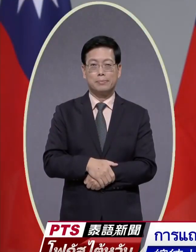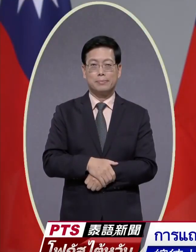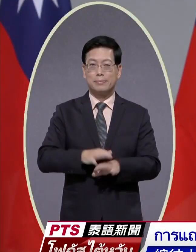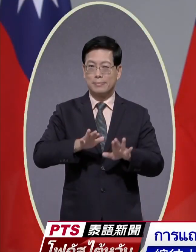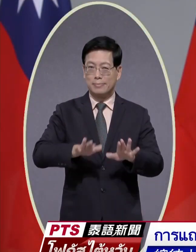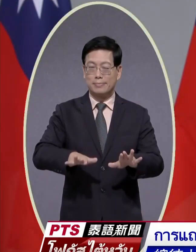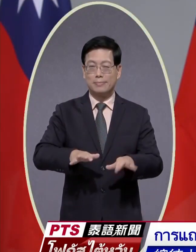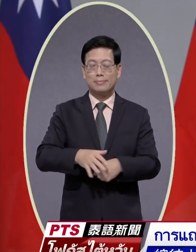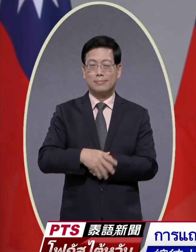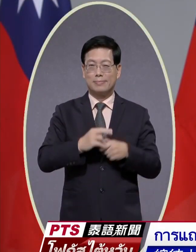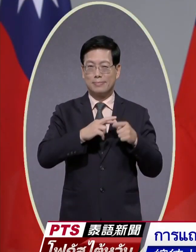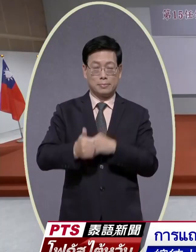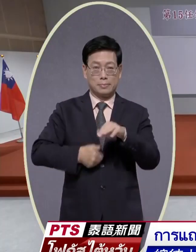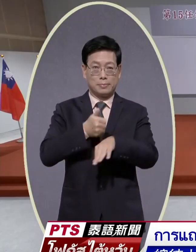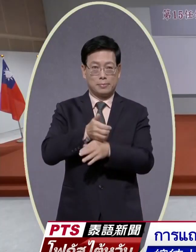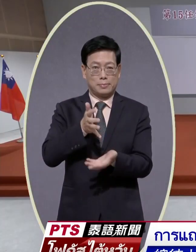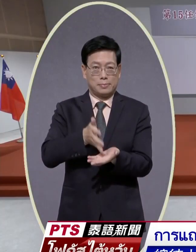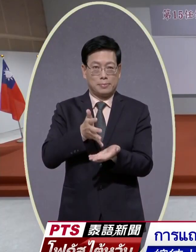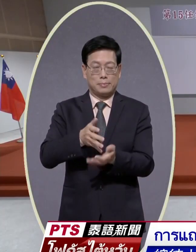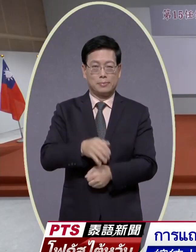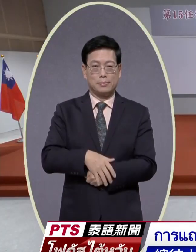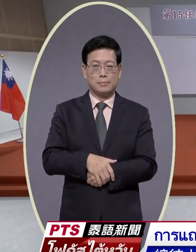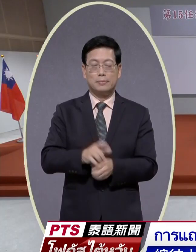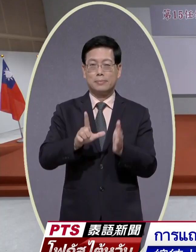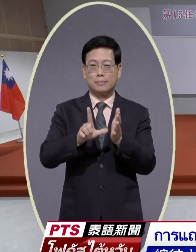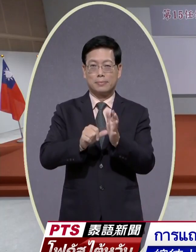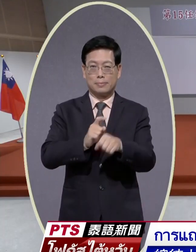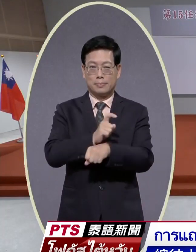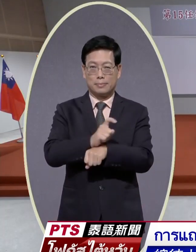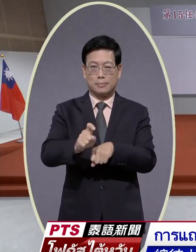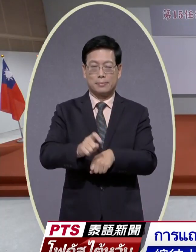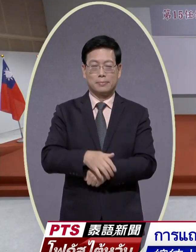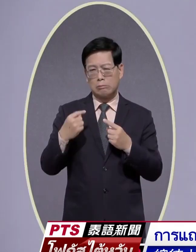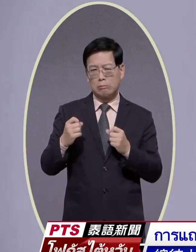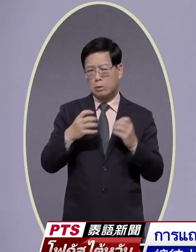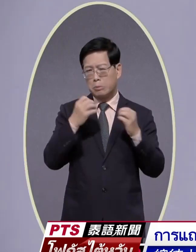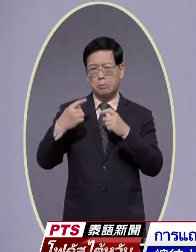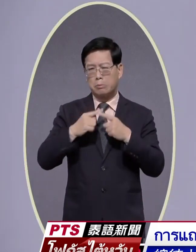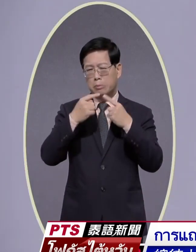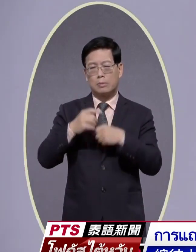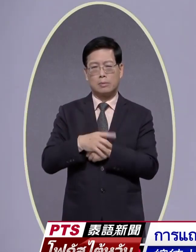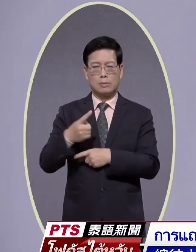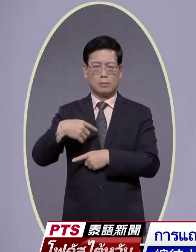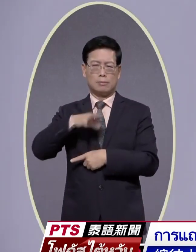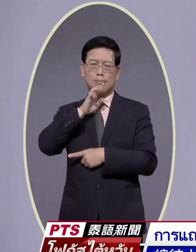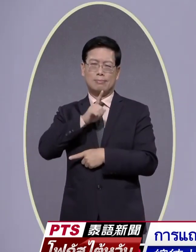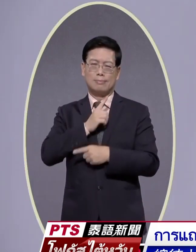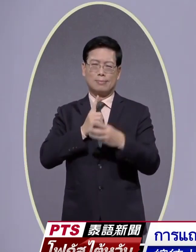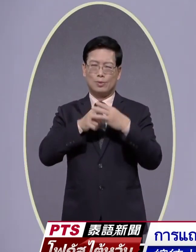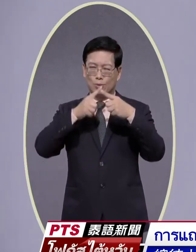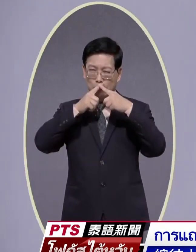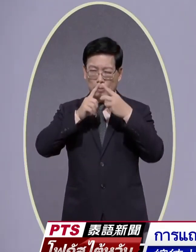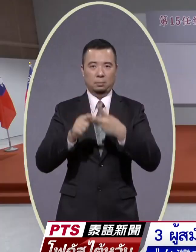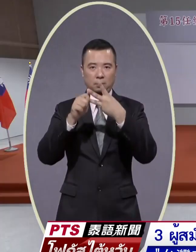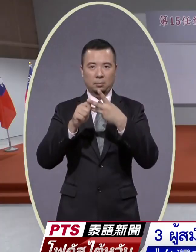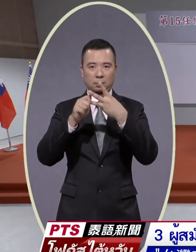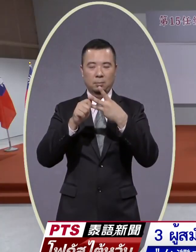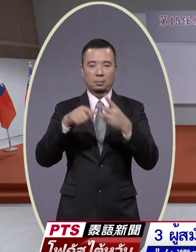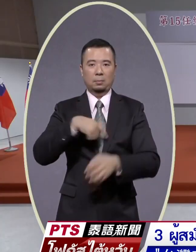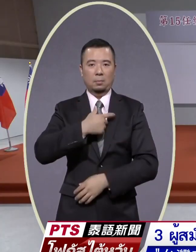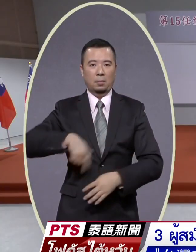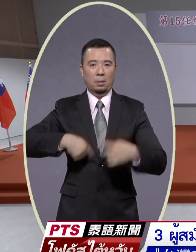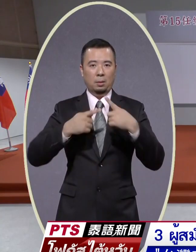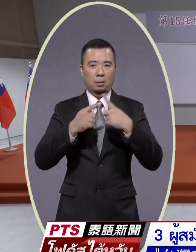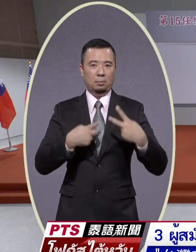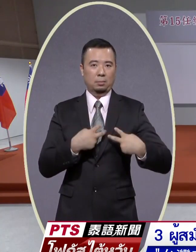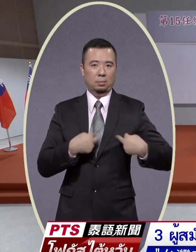การแถลงนโยบายทางโทรทัศน์ของผู้สมัครชิงตำแหน่งประธานาธิบดีรอบแรกจัดขึ้นเมื่อวันที่18ธันวาคมที่ผ่านมาหันกัว